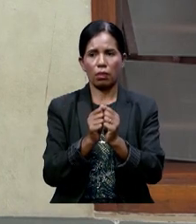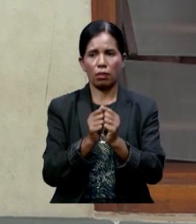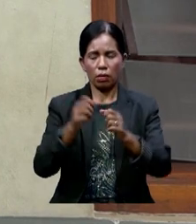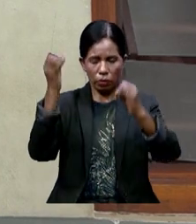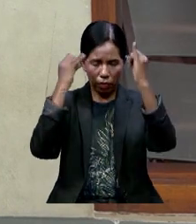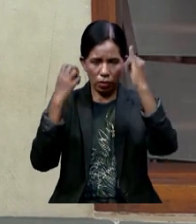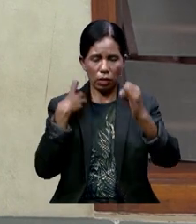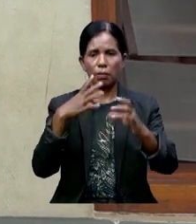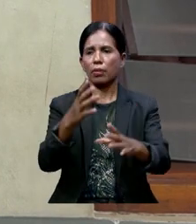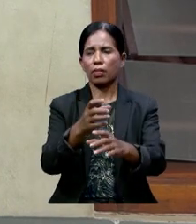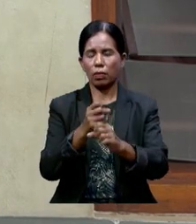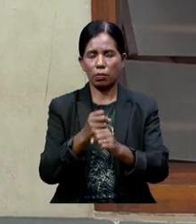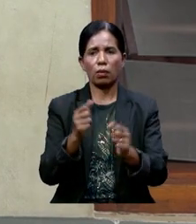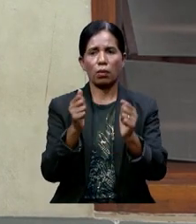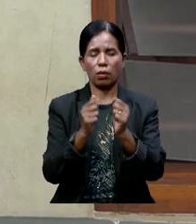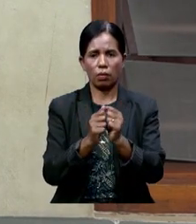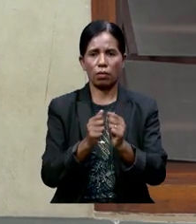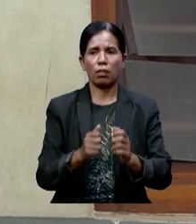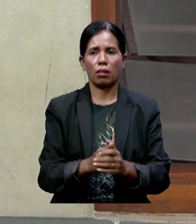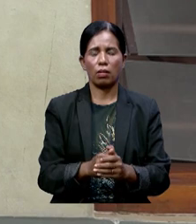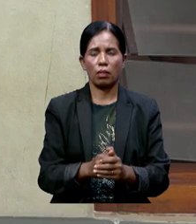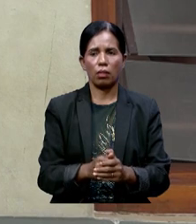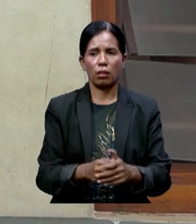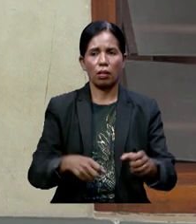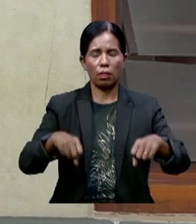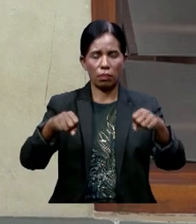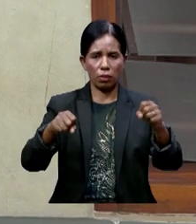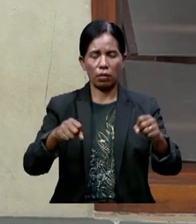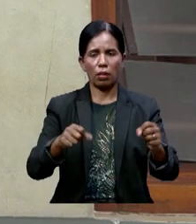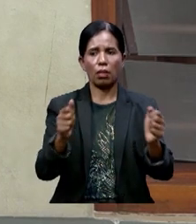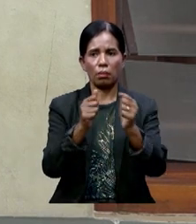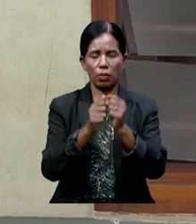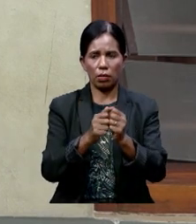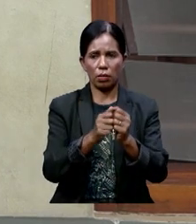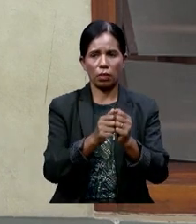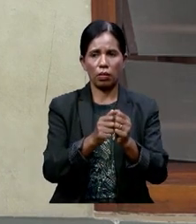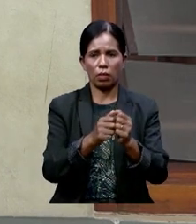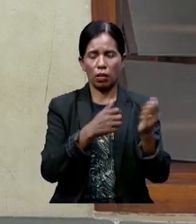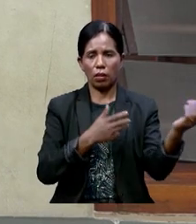informasane be mam simo homo so motorista o ema ne be mak akompanya nya lori